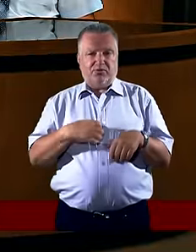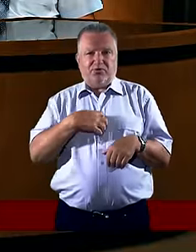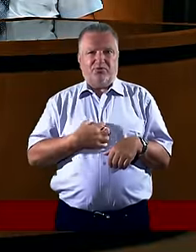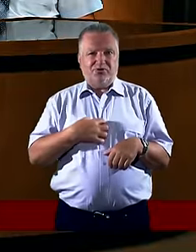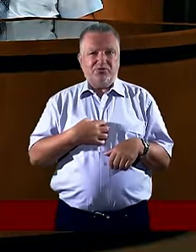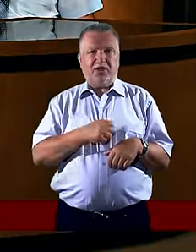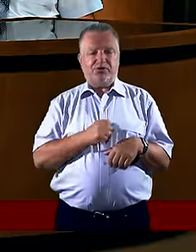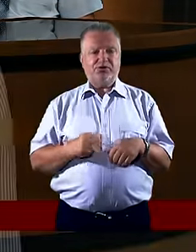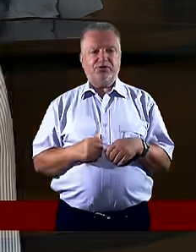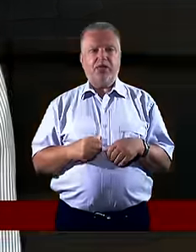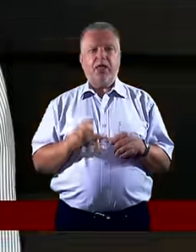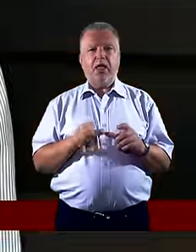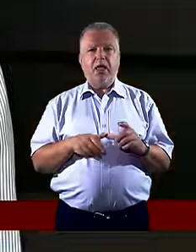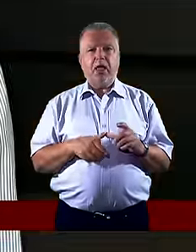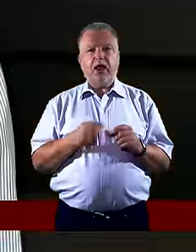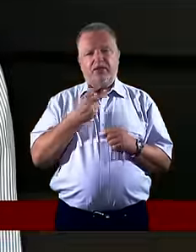ubaw, prawda? No.